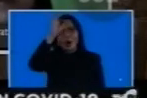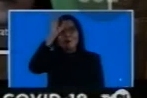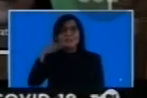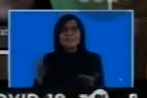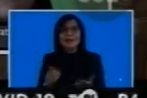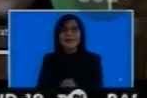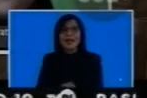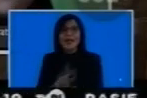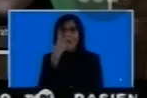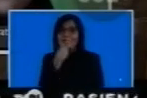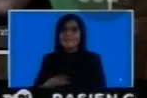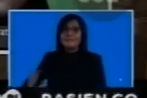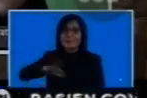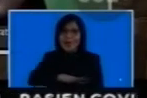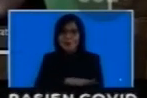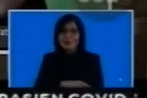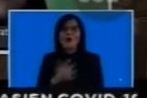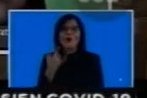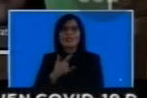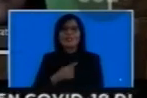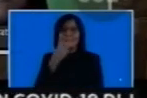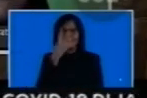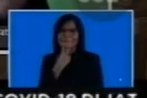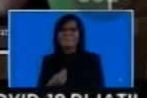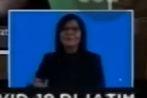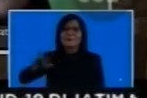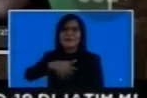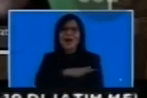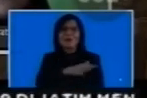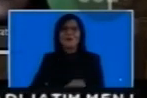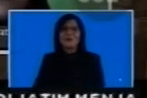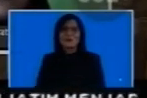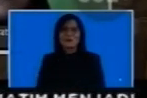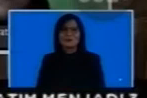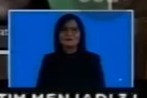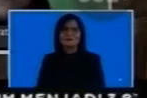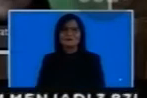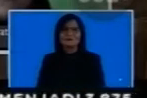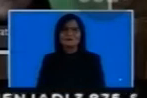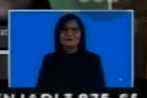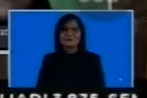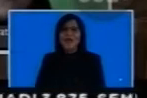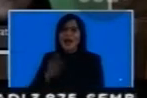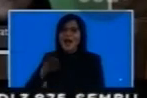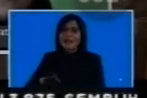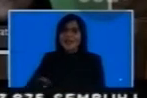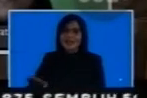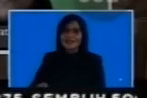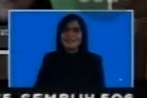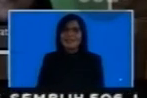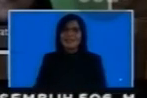Berau? Berau. Di Berau, oke. Adik-adik, saya ingin ucapkan